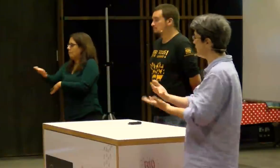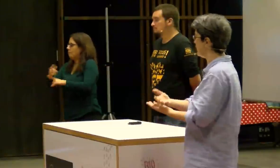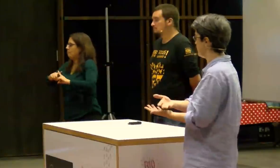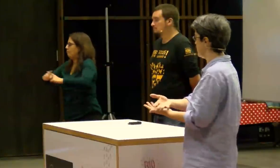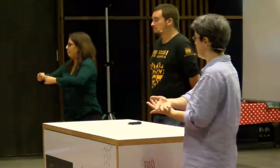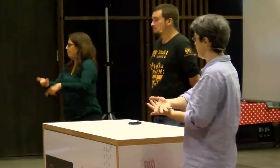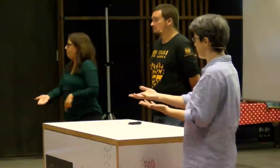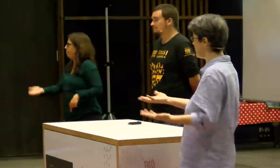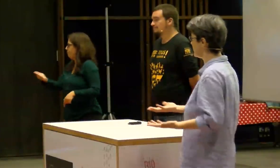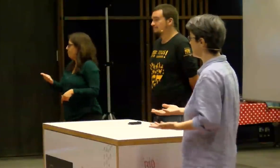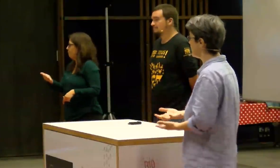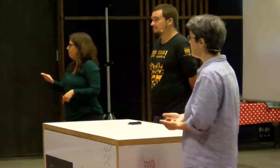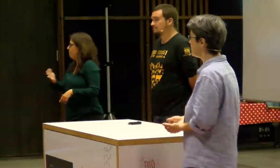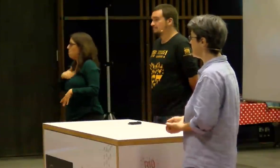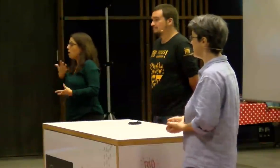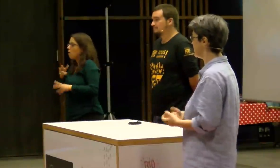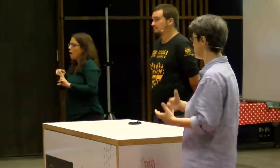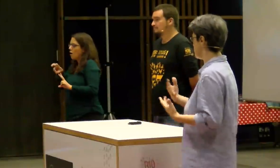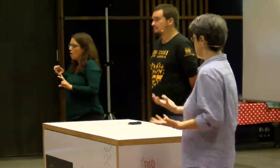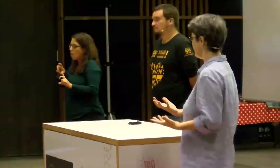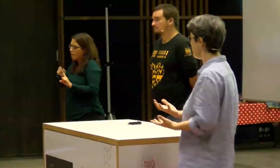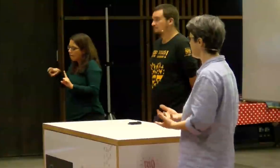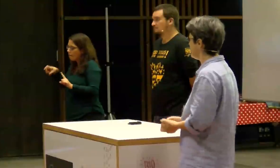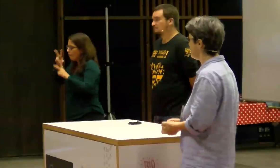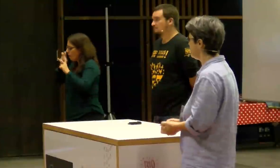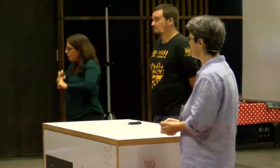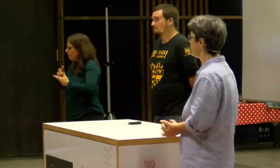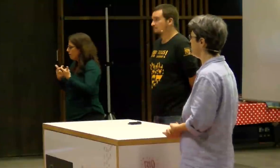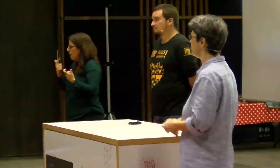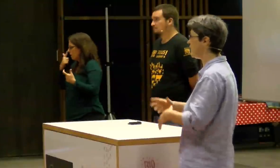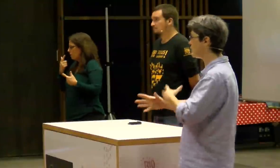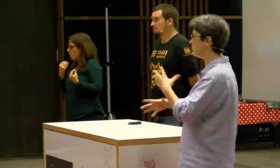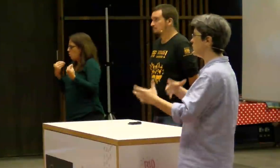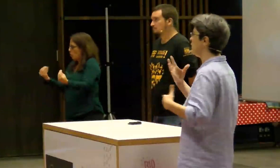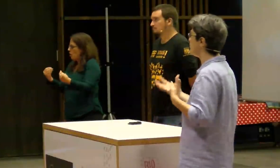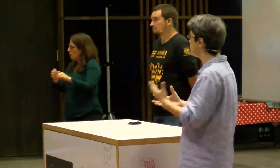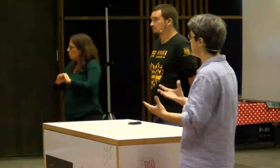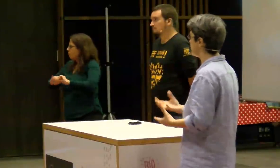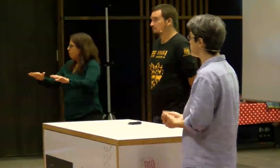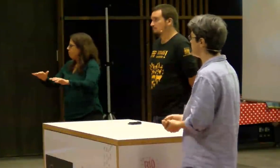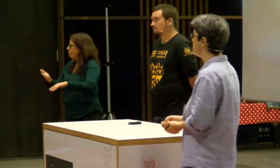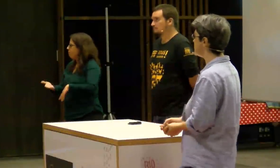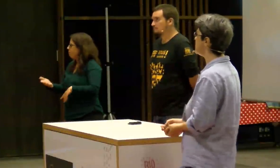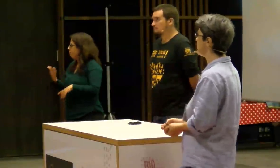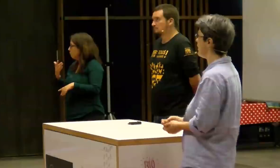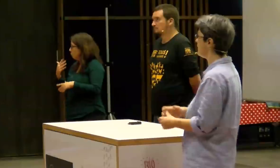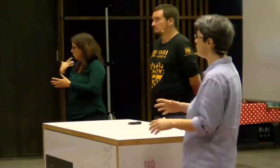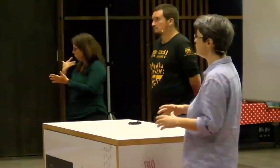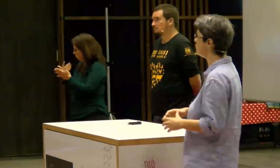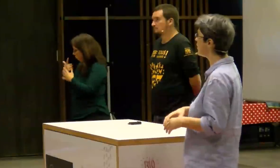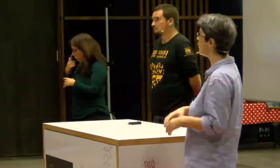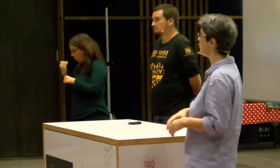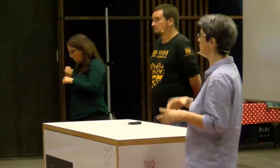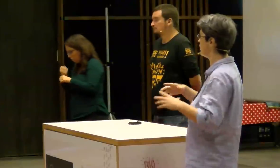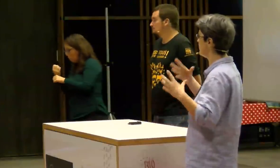par le biais des enquêtes, c'est quelque chose d'assez fort. Il nous semble, ça nous a donné plutôt raison jusqu'ici, avec